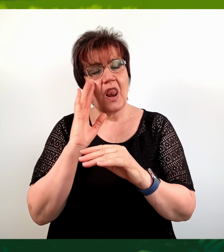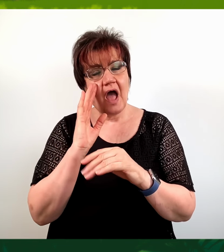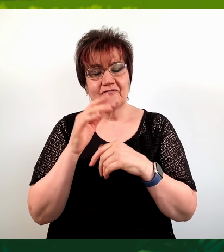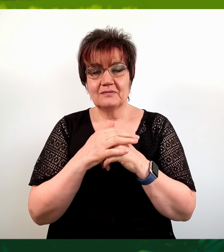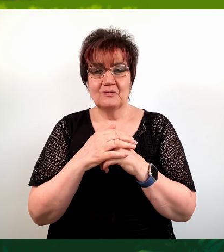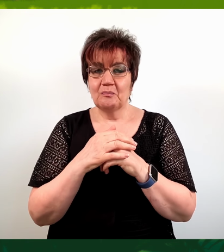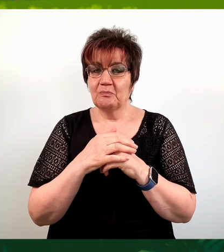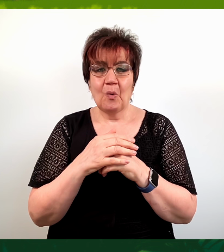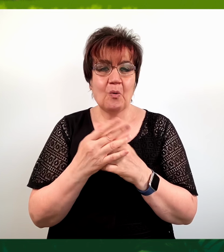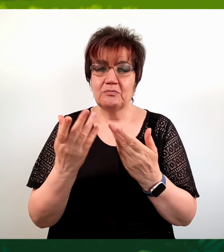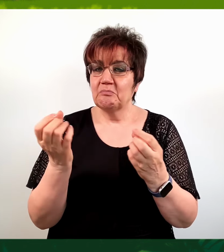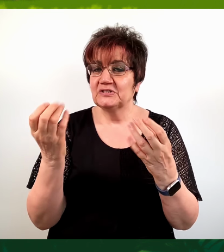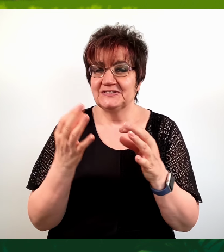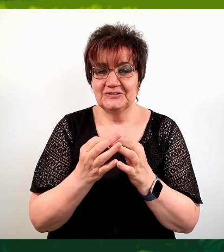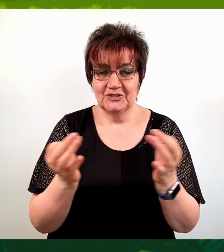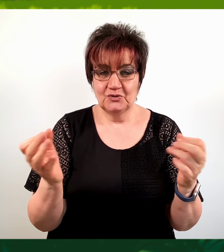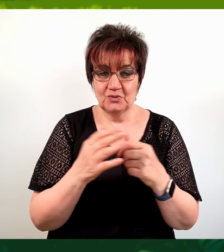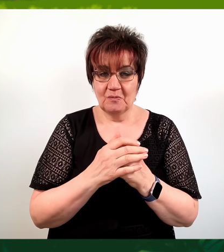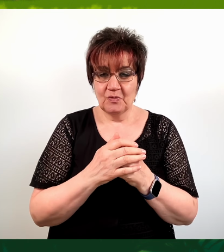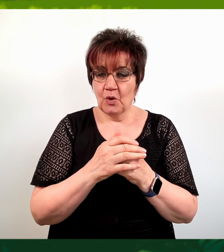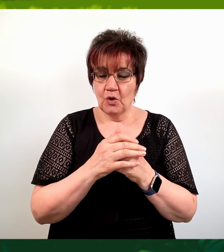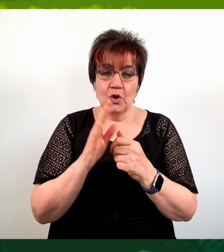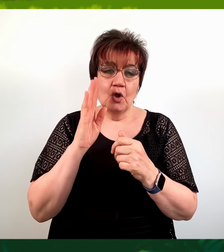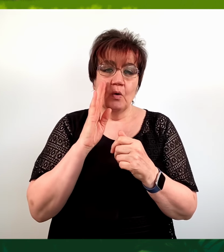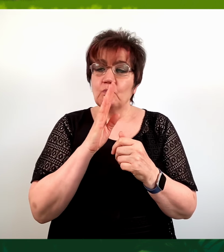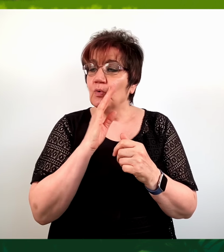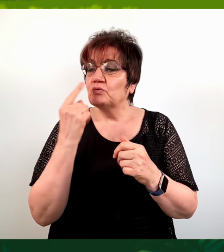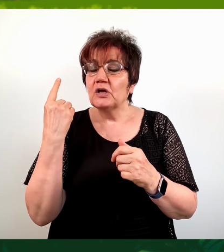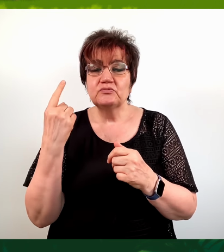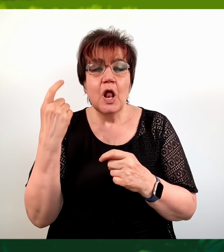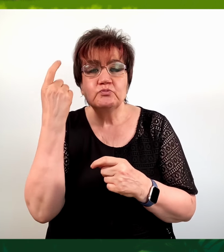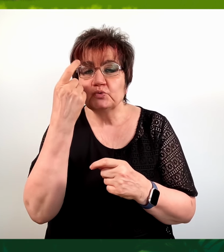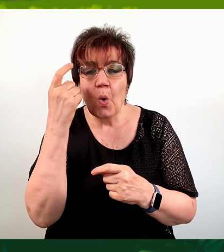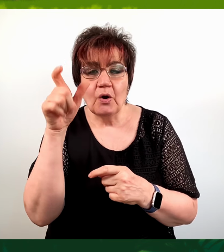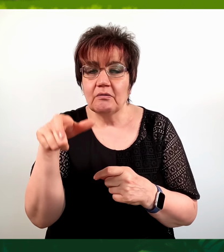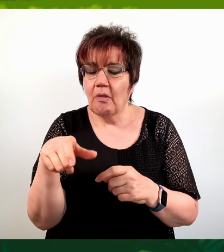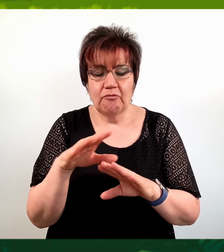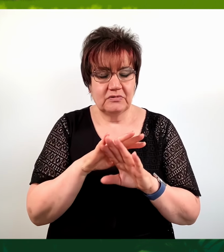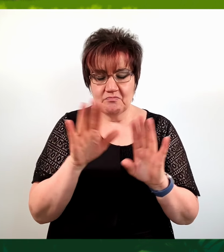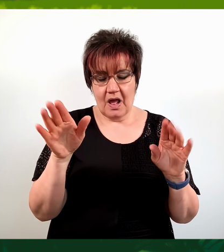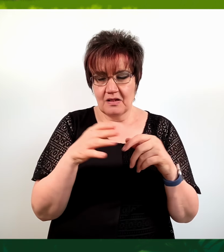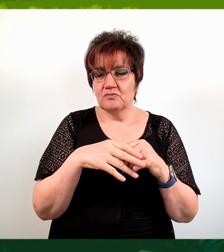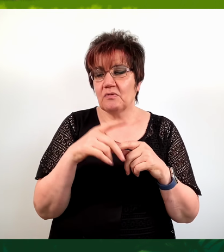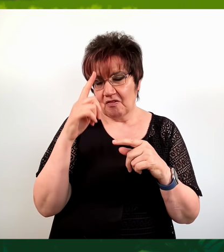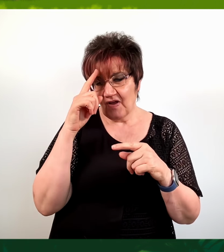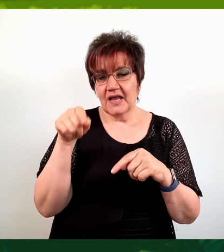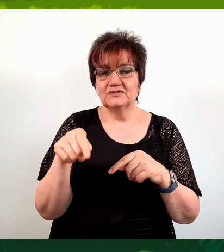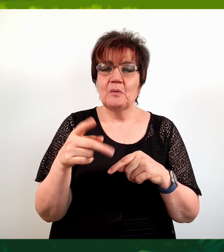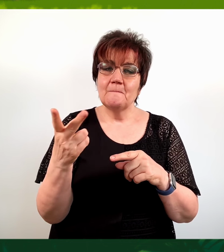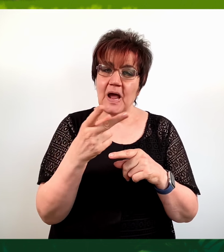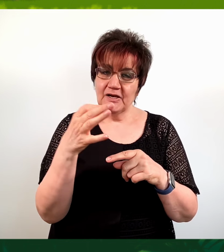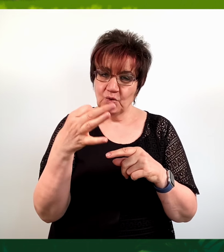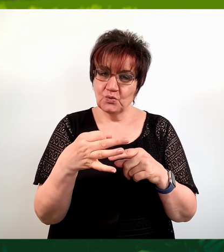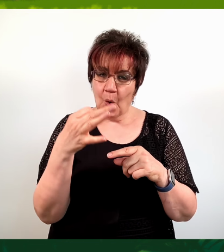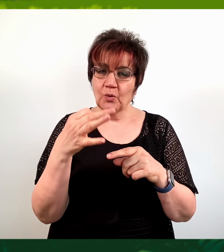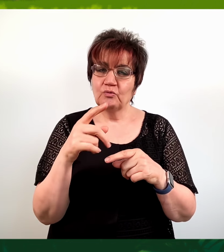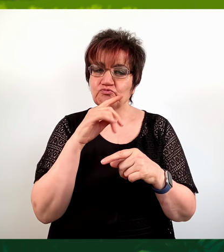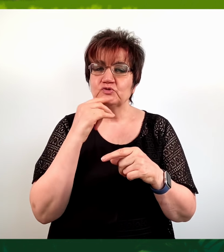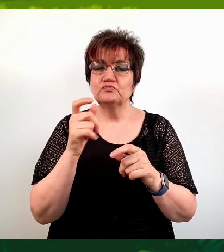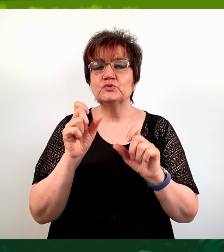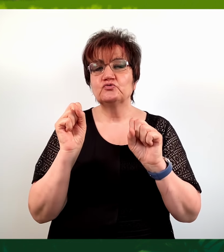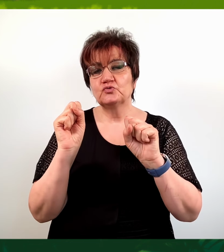sie herein. Die Mutter machte sich keine Sorgen, denn sie wusste, ihre beiden Töchter sind wohl behütet.